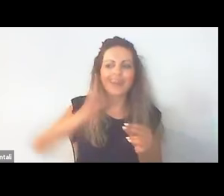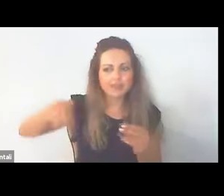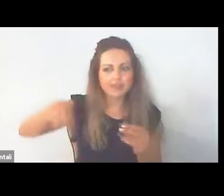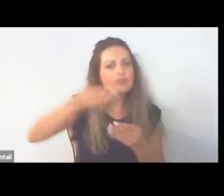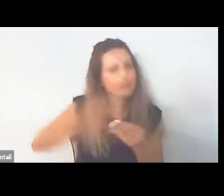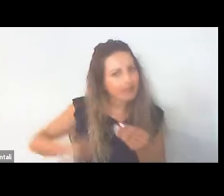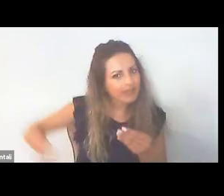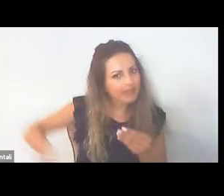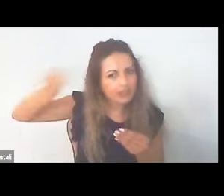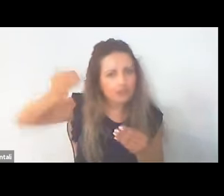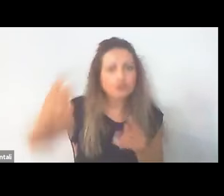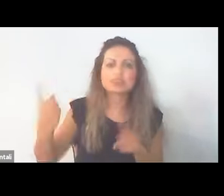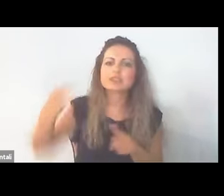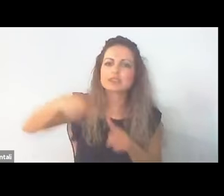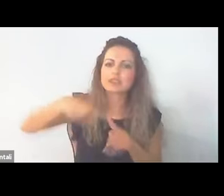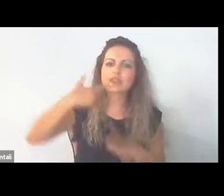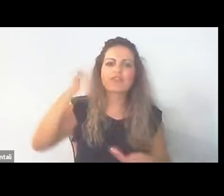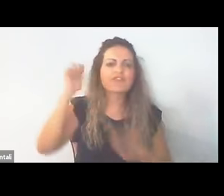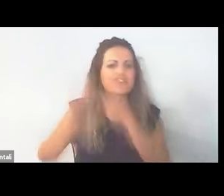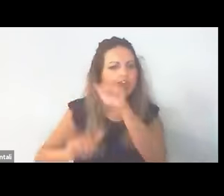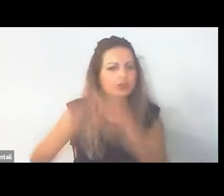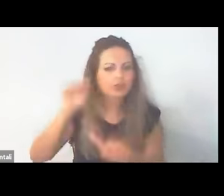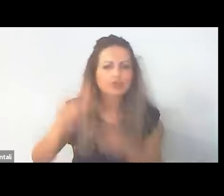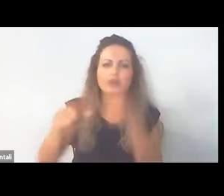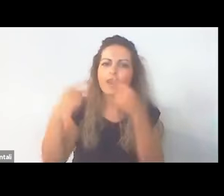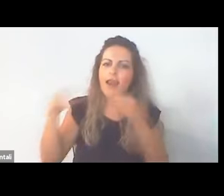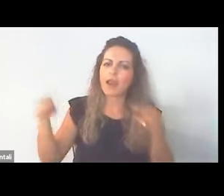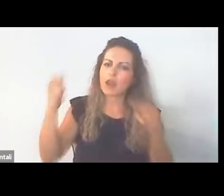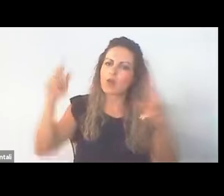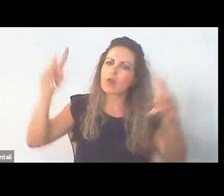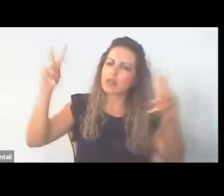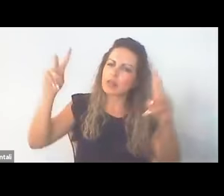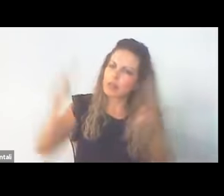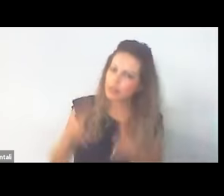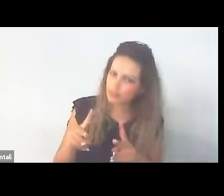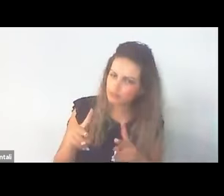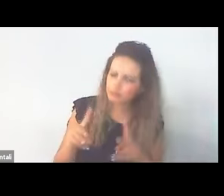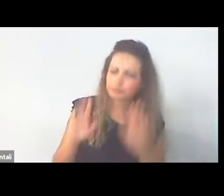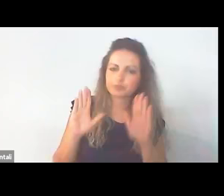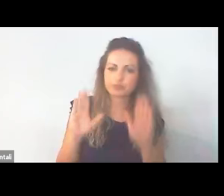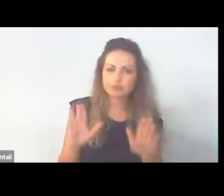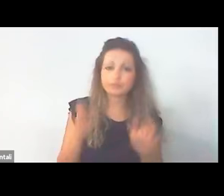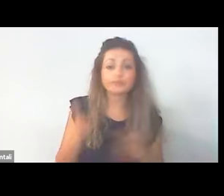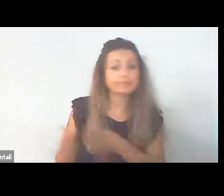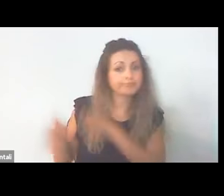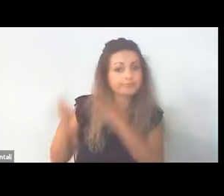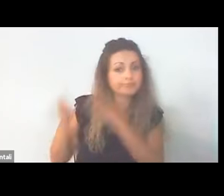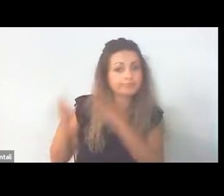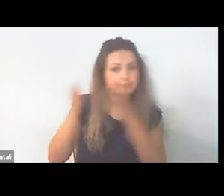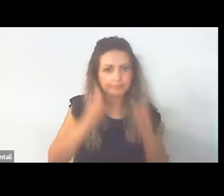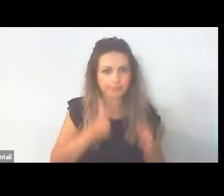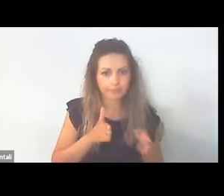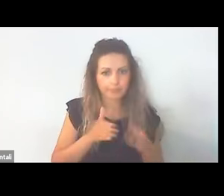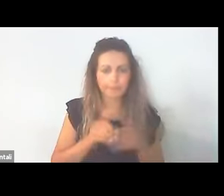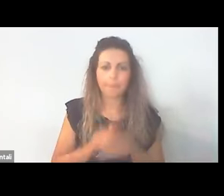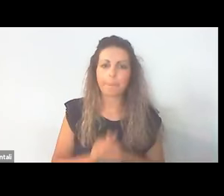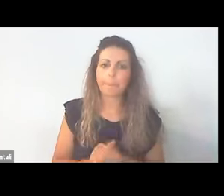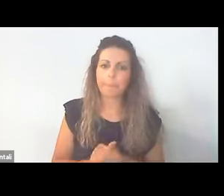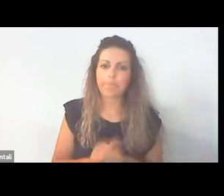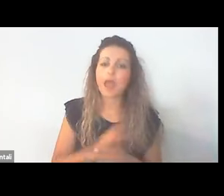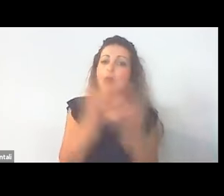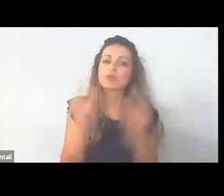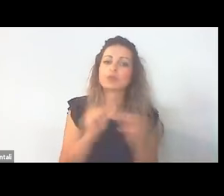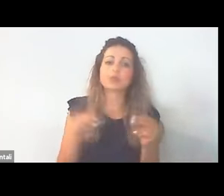των επιζησασών έμφυλης και σεξουαλικής βίας. Περνώντας λοιπόν σε αυτό, νομίζουμε ότι η συγκεκριμένη